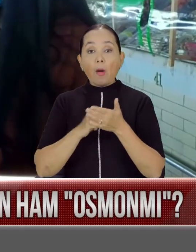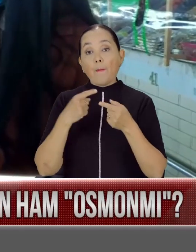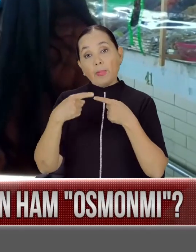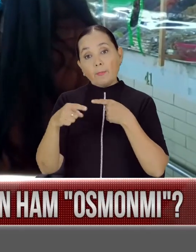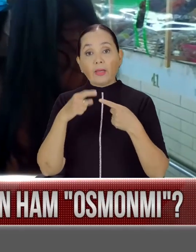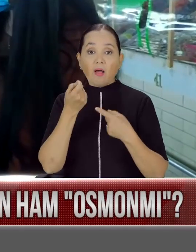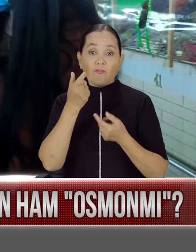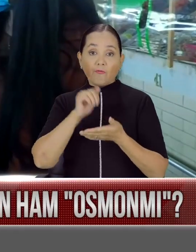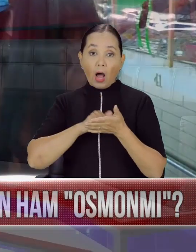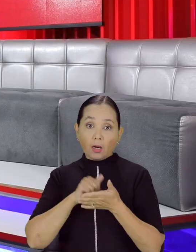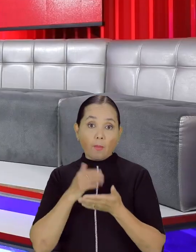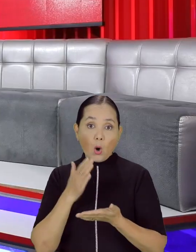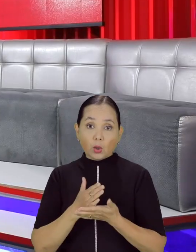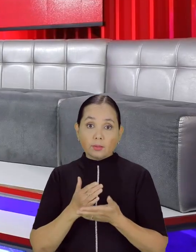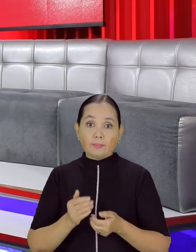bir-biridan farqi bor.